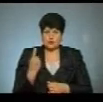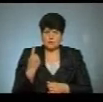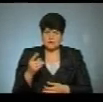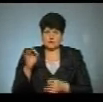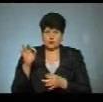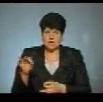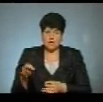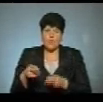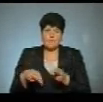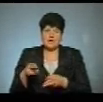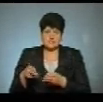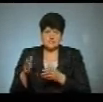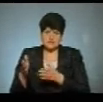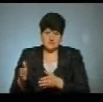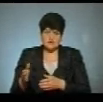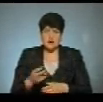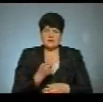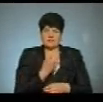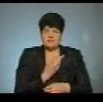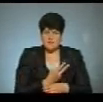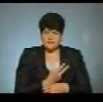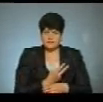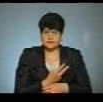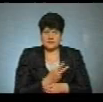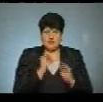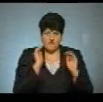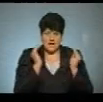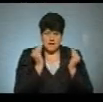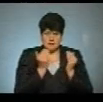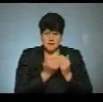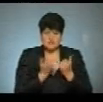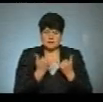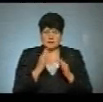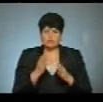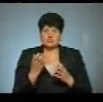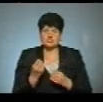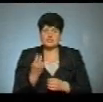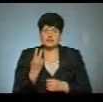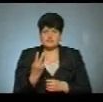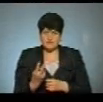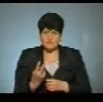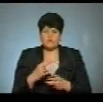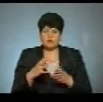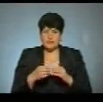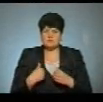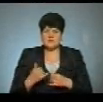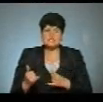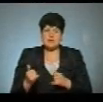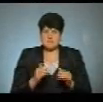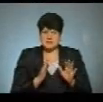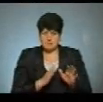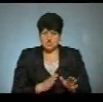в операційній, а 2 в реанімації. Тепер буде ще 2. Зараз, в принципі, ми забезпечені,